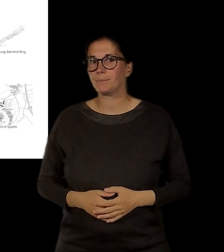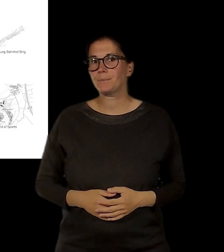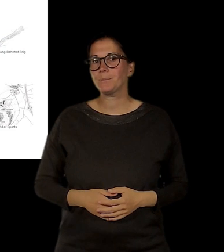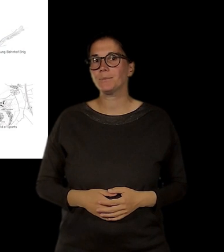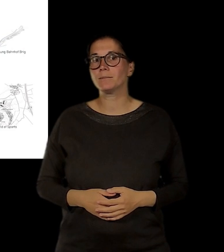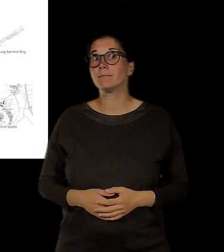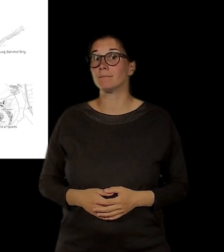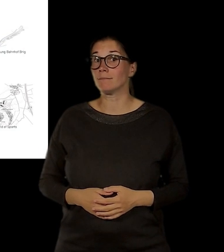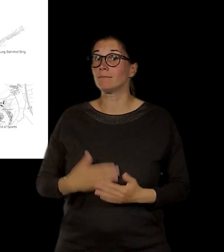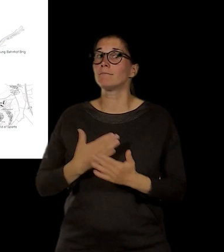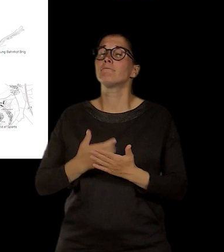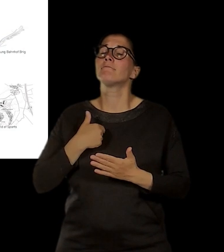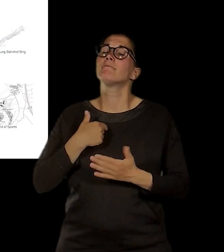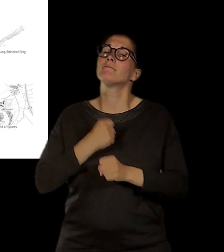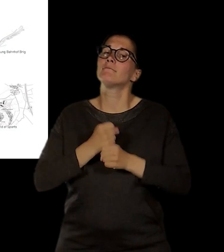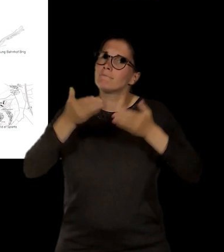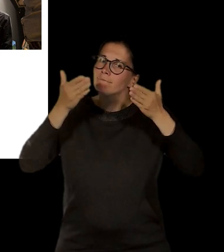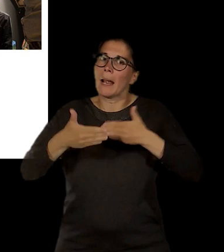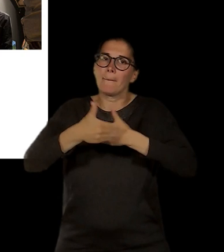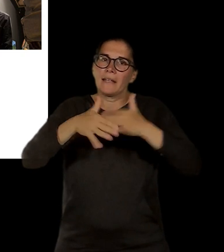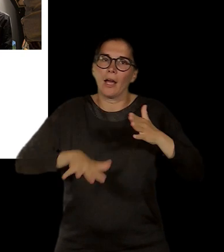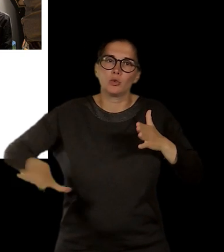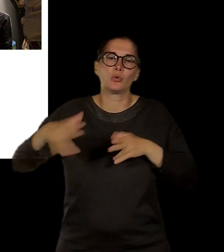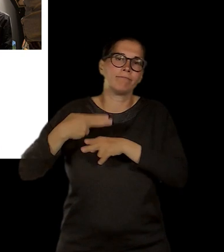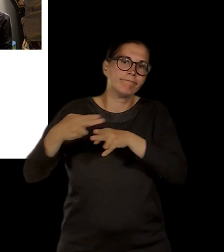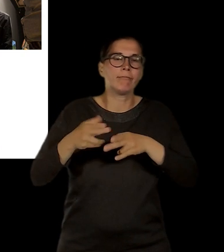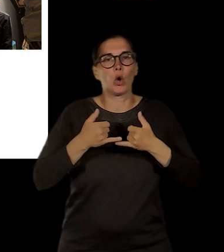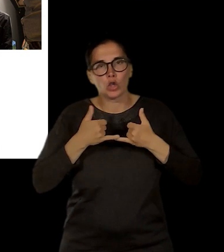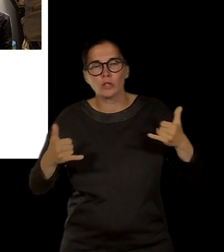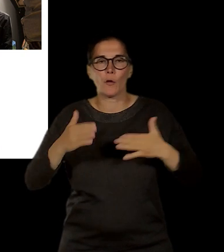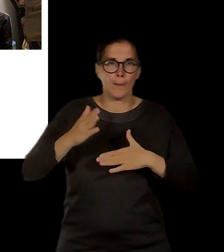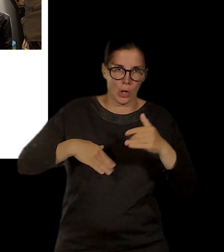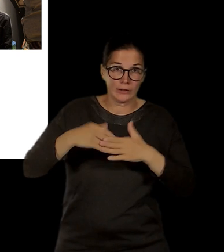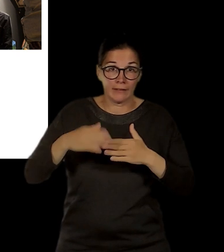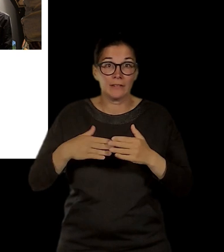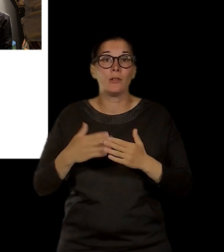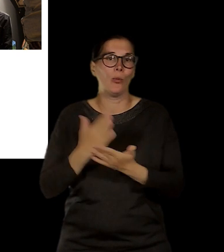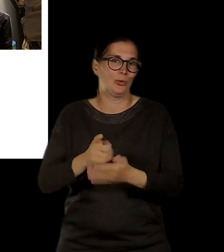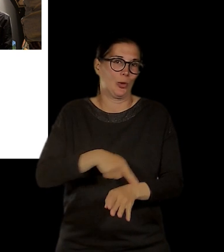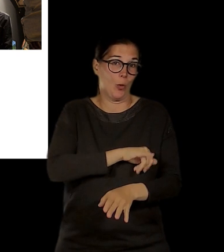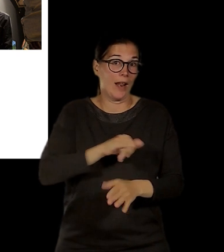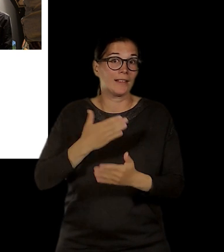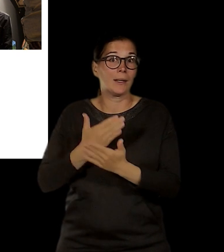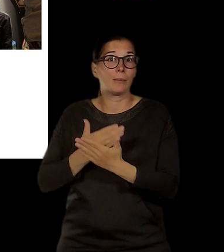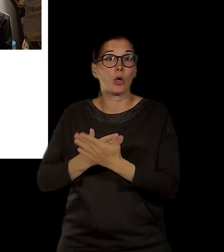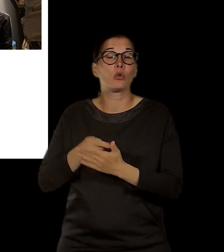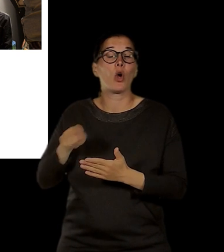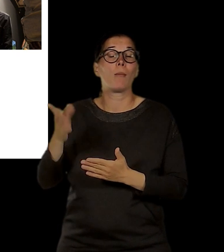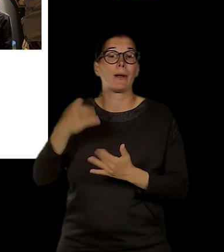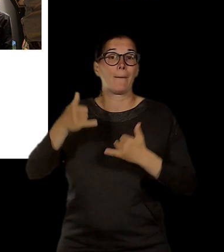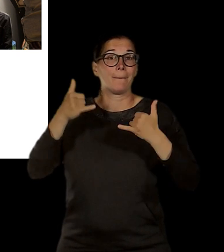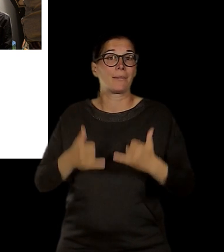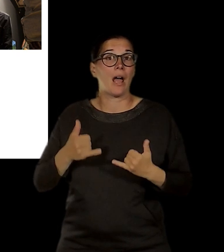Zabýváme se intenzivním urbanismem už mnoho let, takže když jsme měli příležitost v Praze vystavovat v galerii,